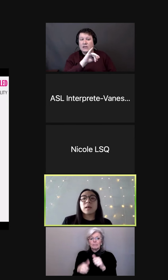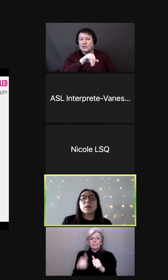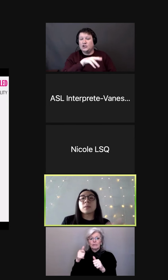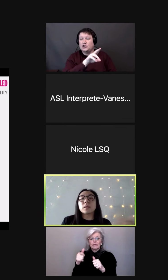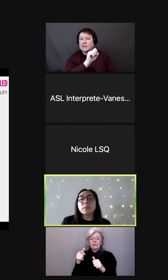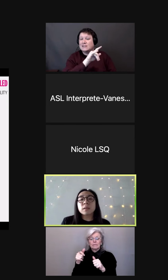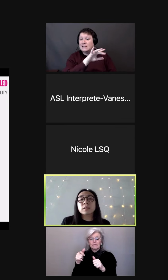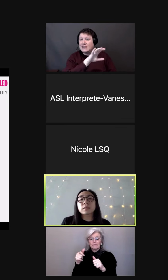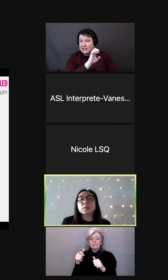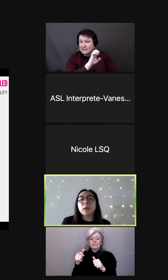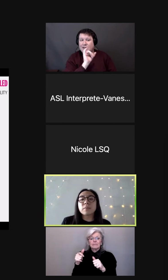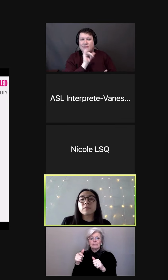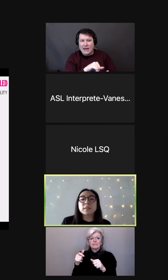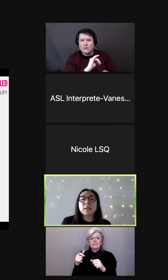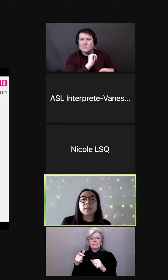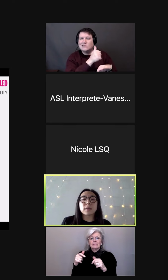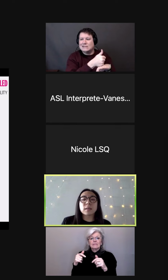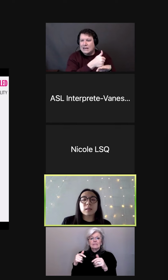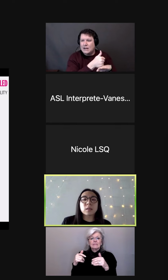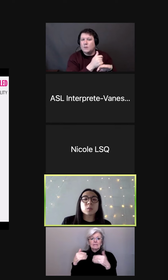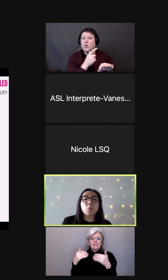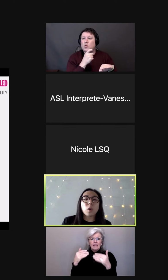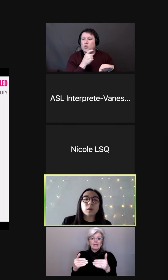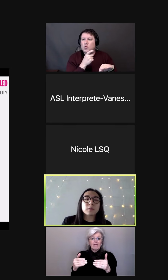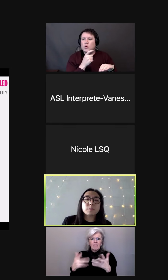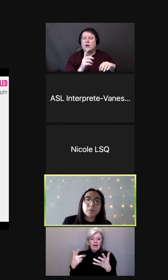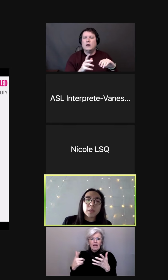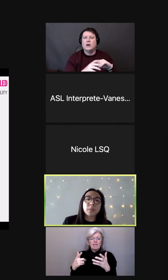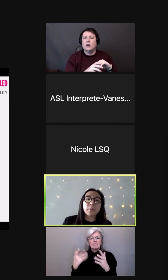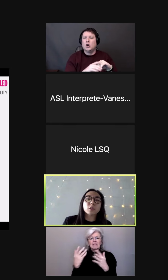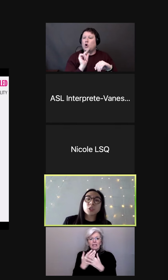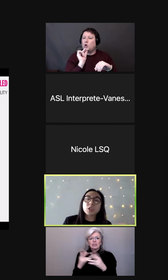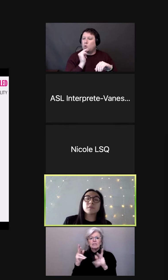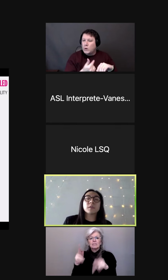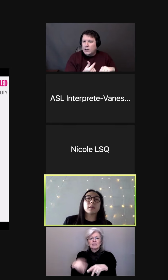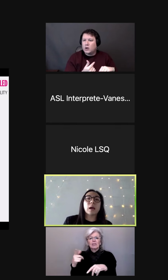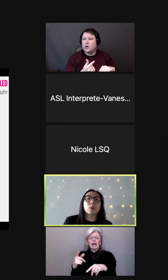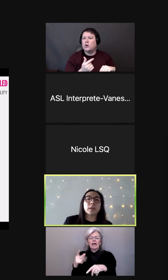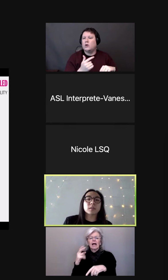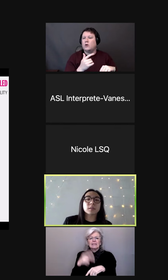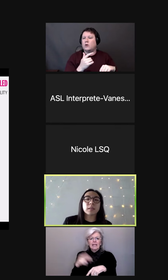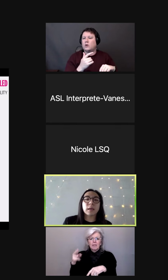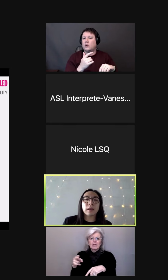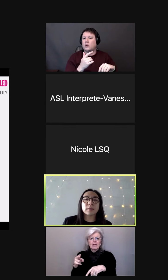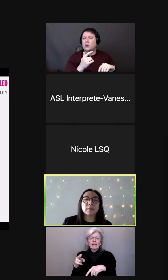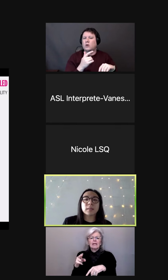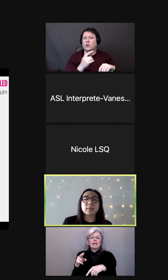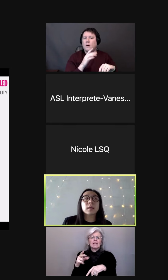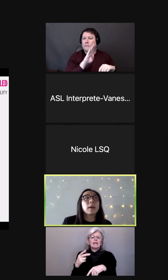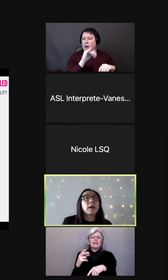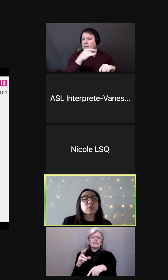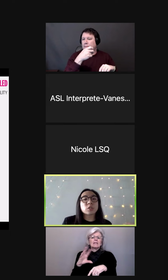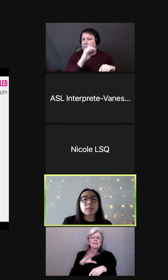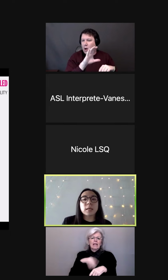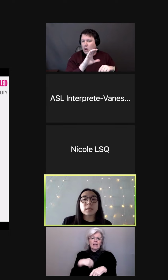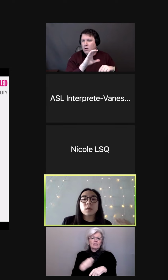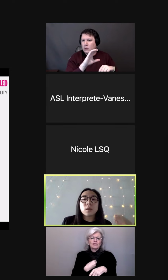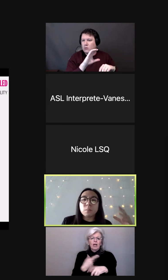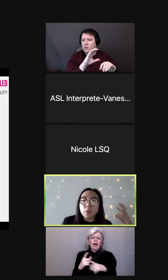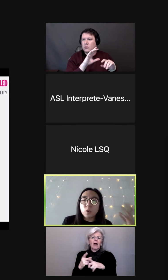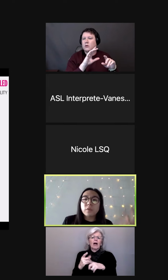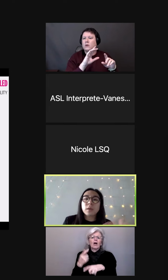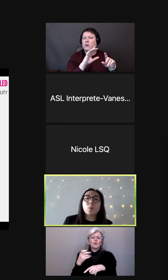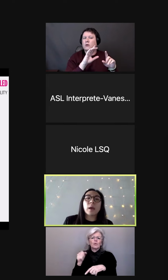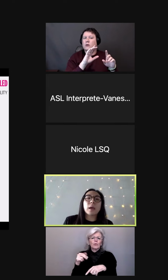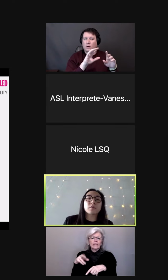à l'avant dérangées par des personnes handicapées, transgenres, queers et BIPOC. Donc, c'est vraiment que